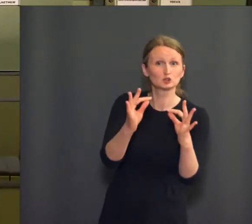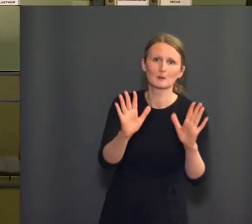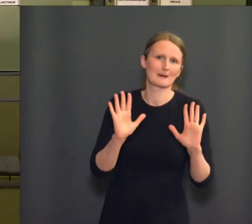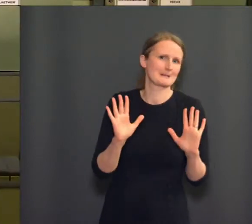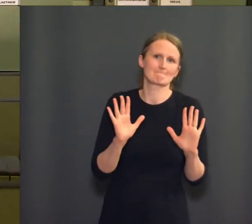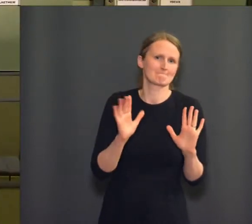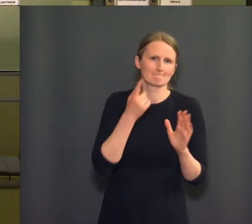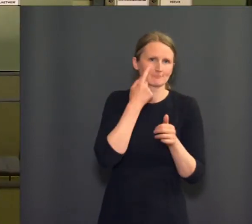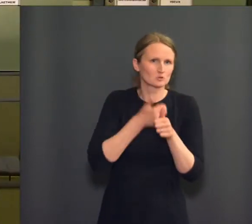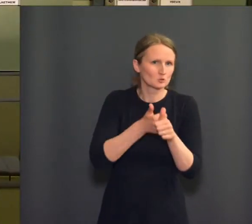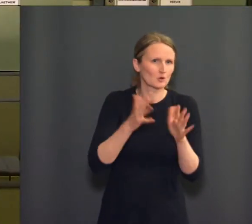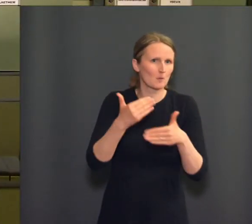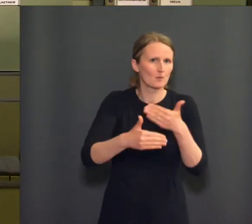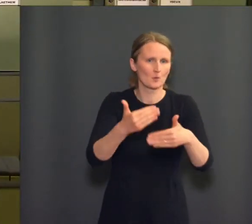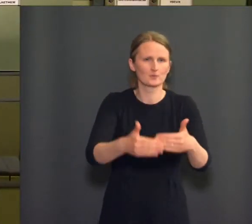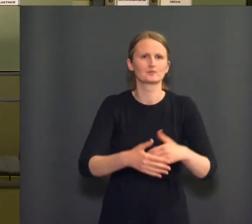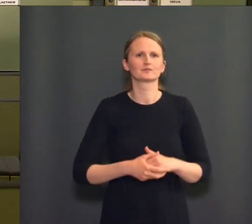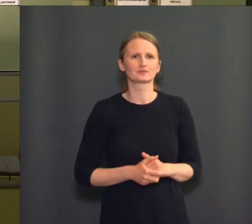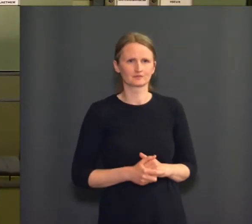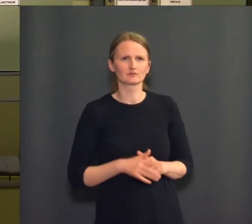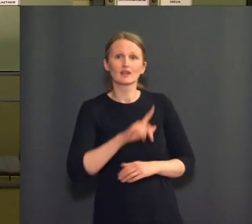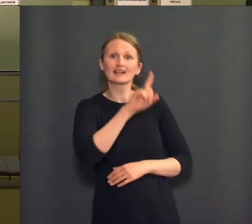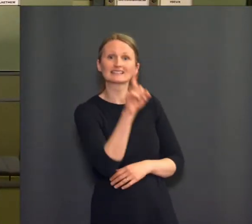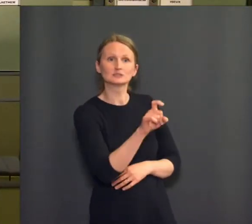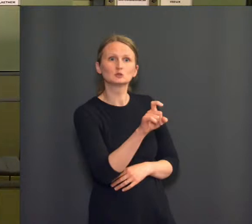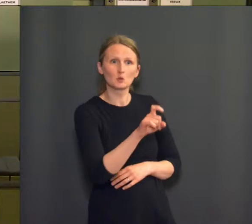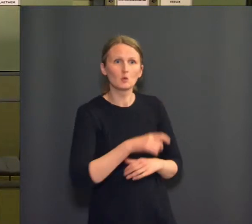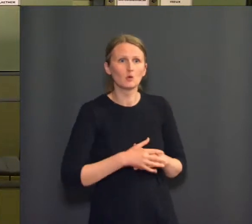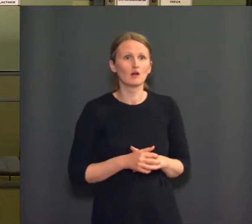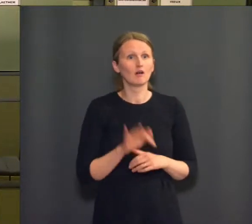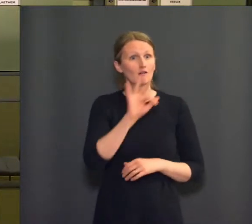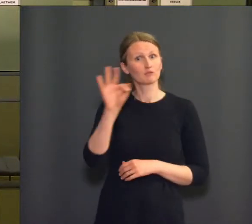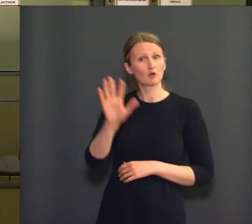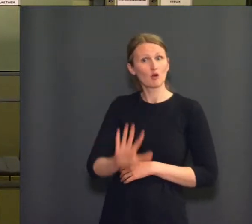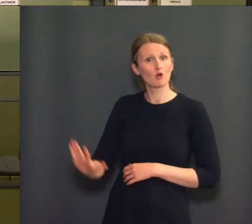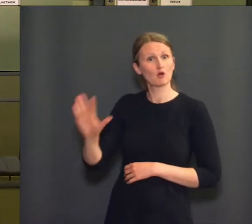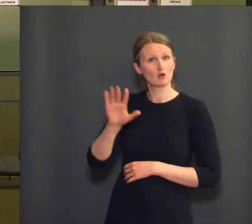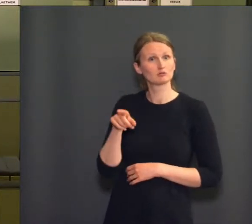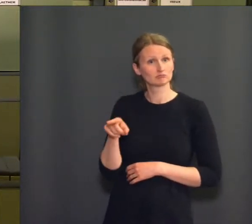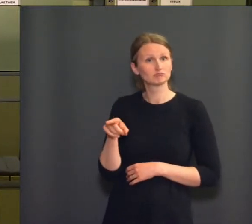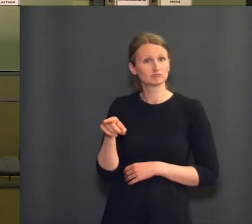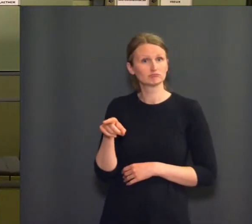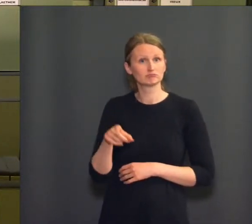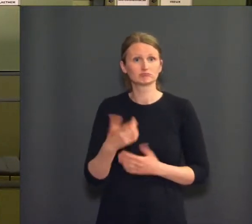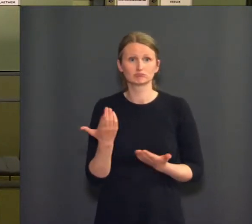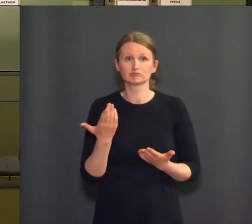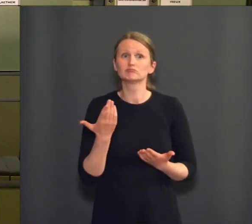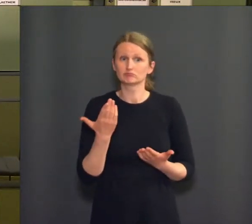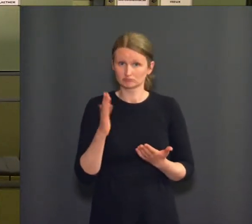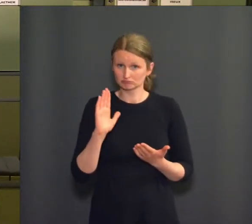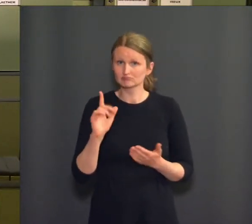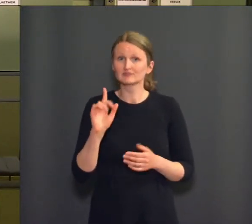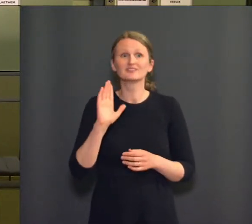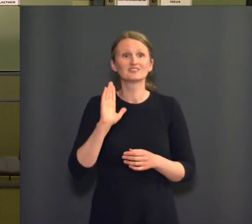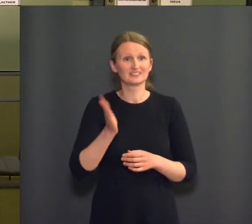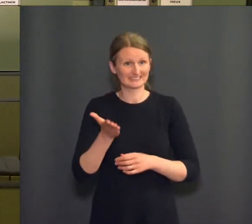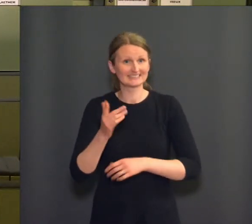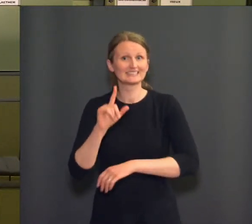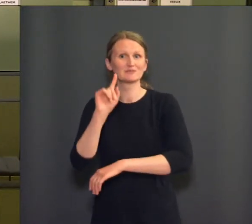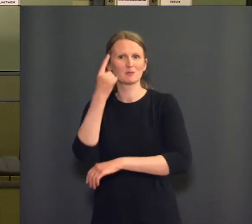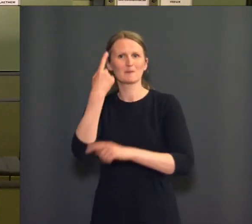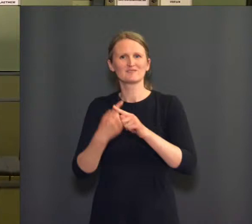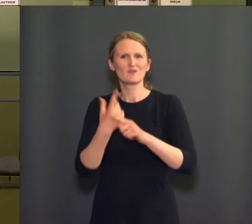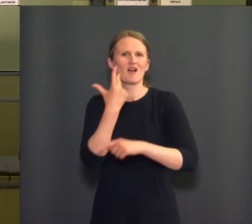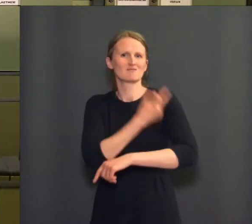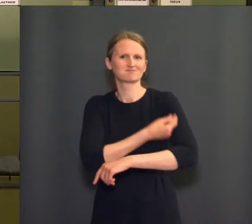La France a décidé d'administrer une deuxième dose avec un vaccin ARN messager si la première a